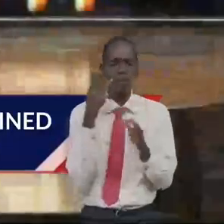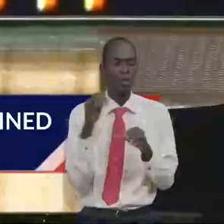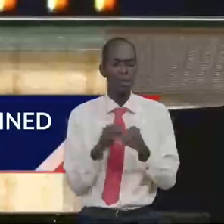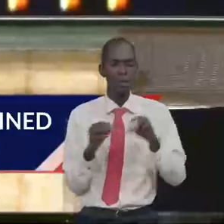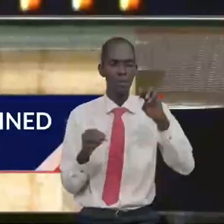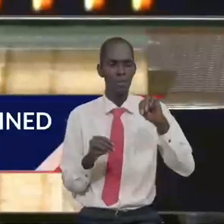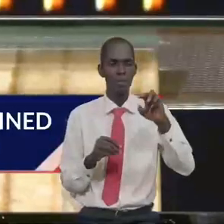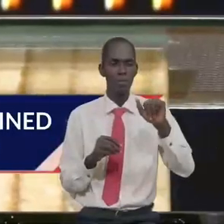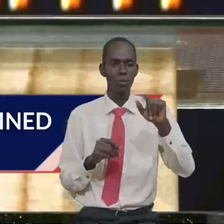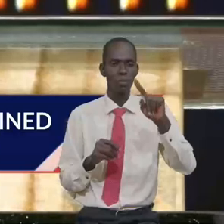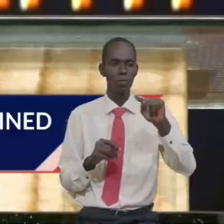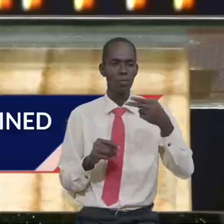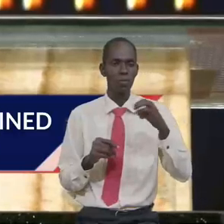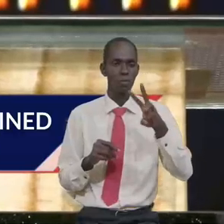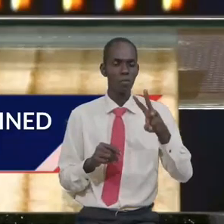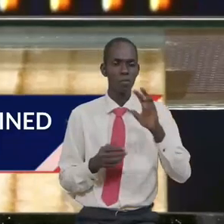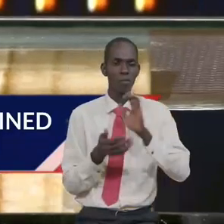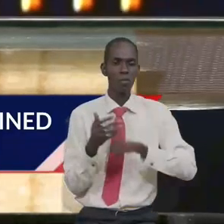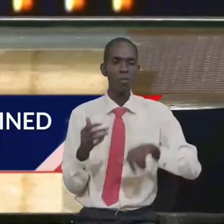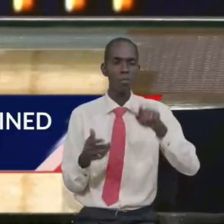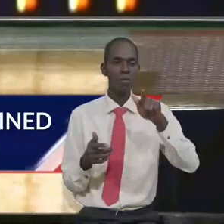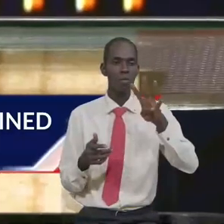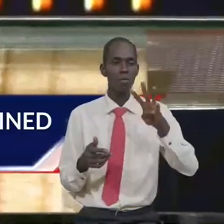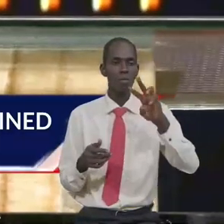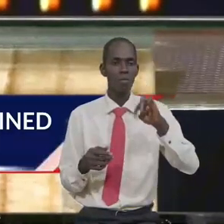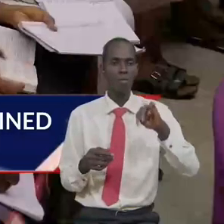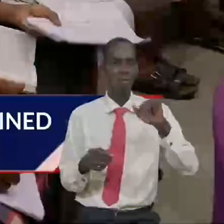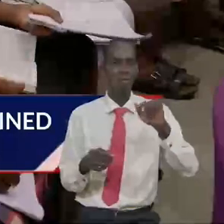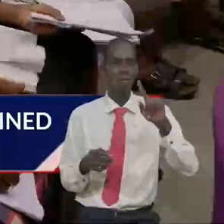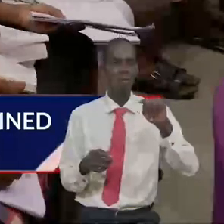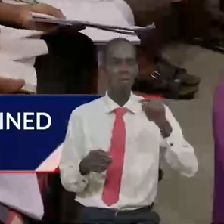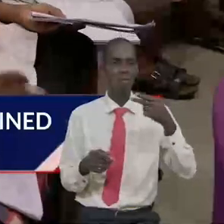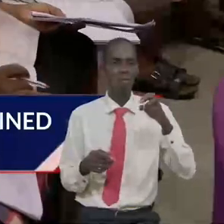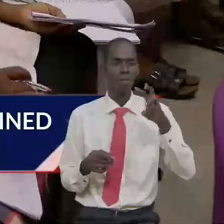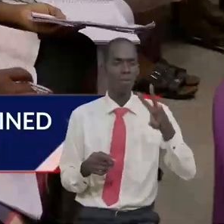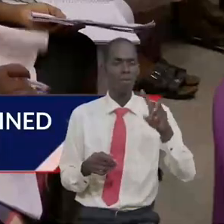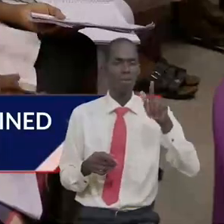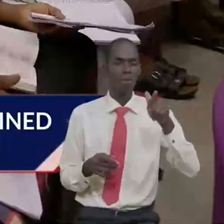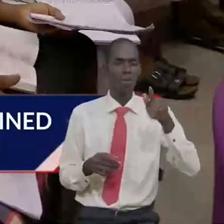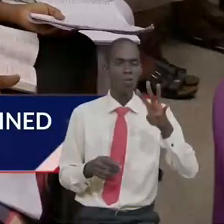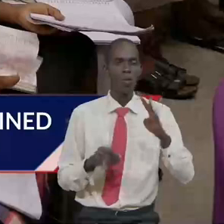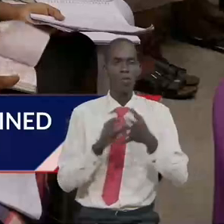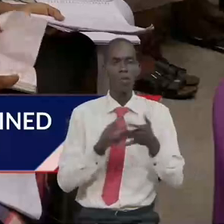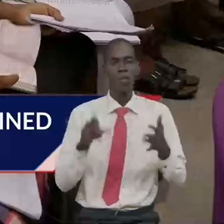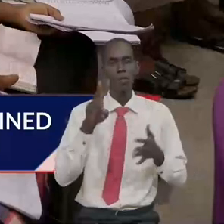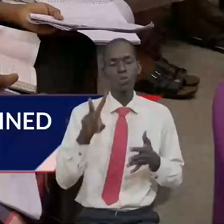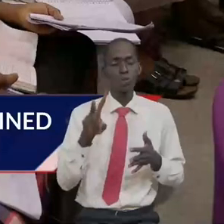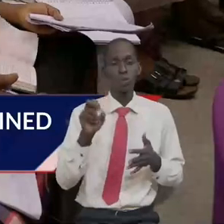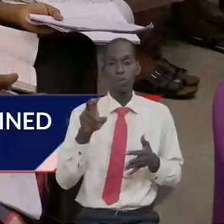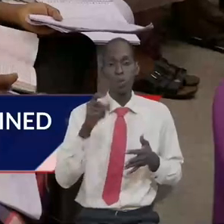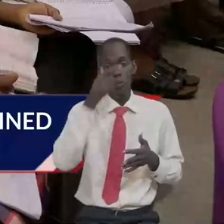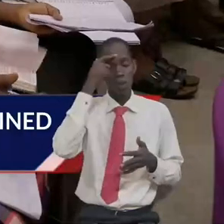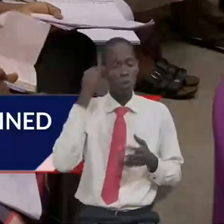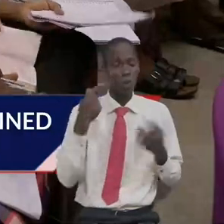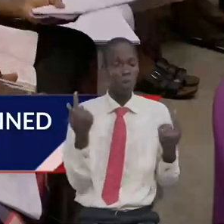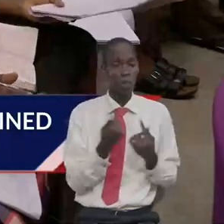verset 12. Matthieu 24, nous lisons le verset 12. Et parce que l'iniquité se